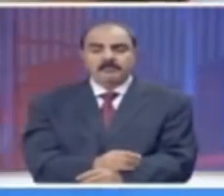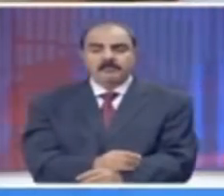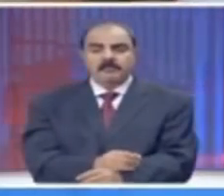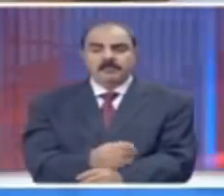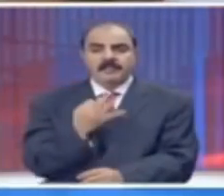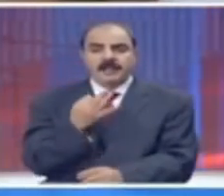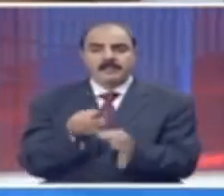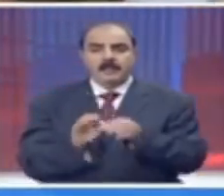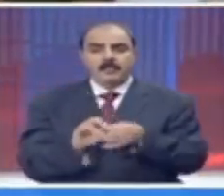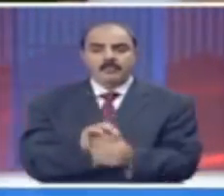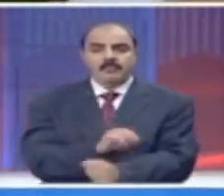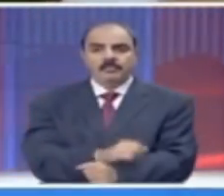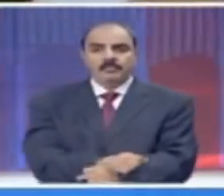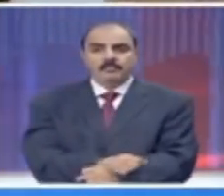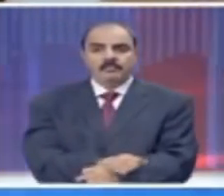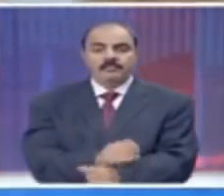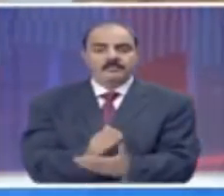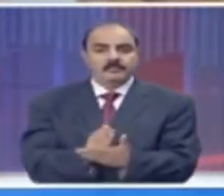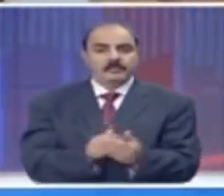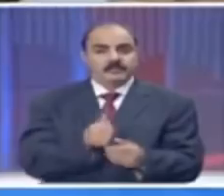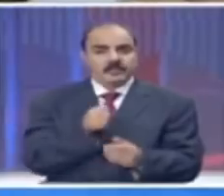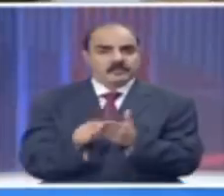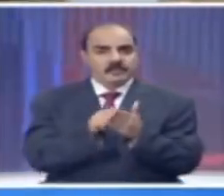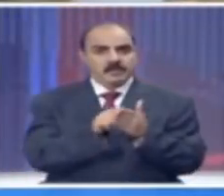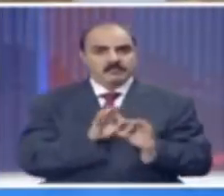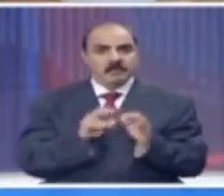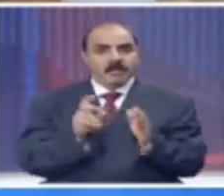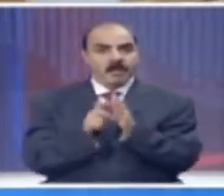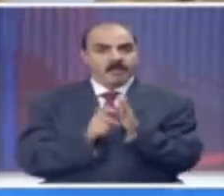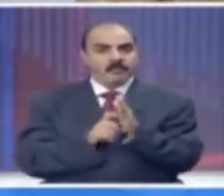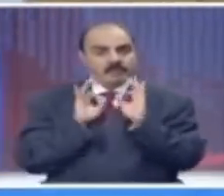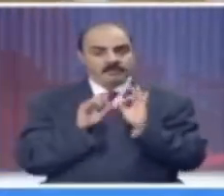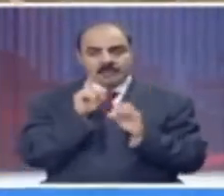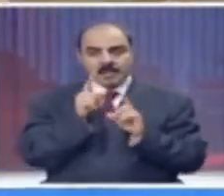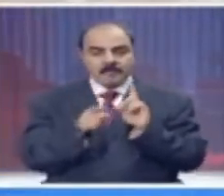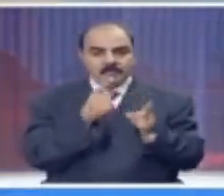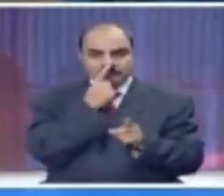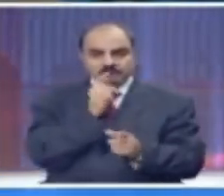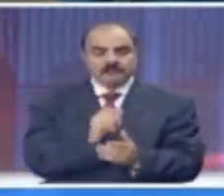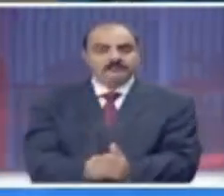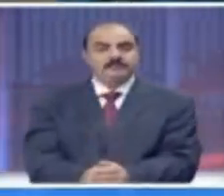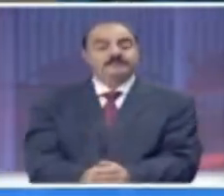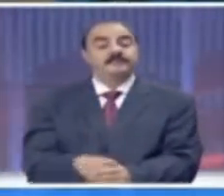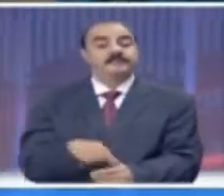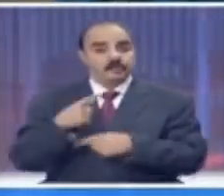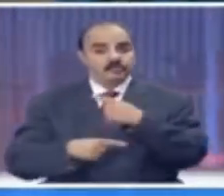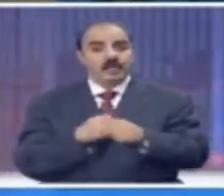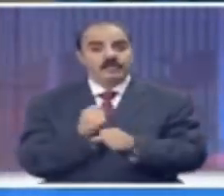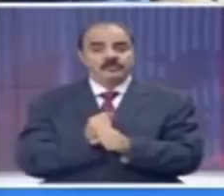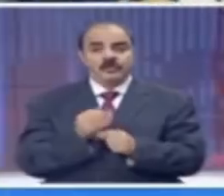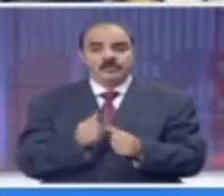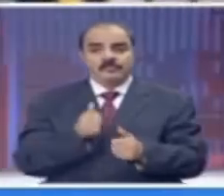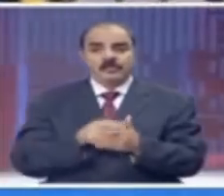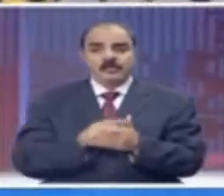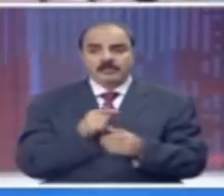بقرابة 3 ملايين جنيه، وتم اتخاذ الإجراءات القانونية اللازمة. واستمرارا لجهود